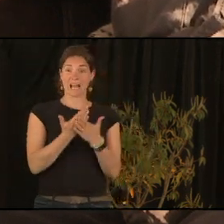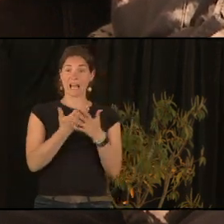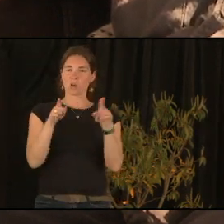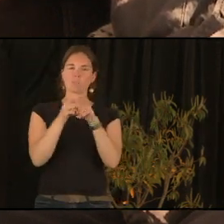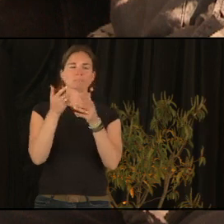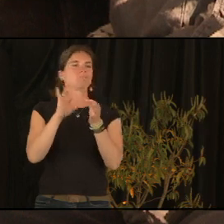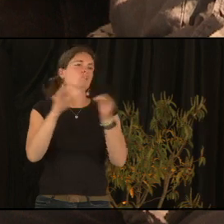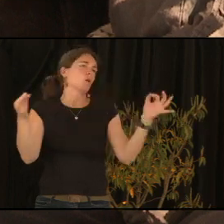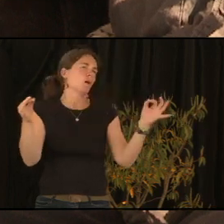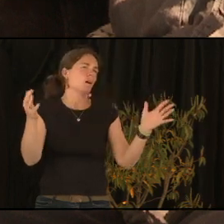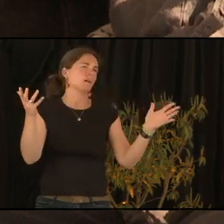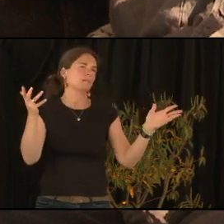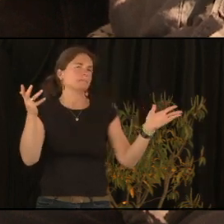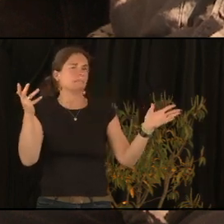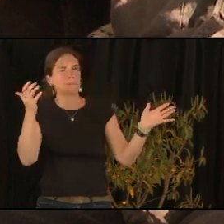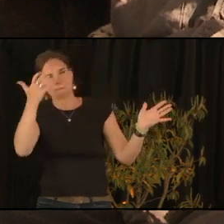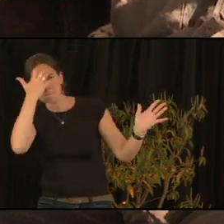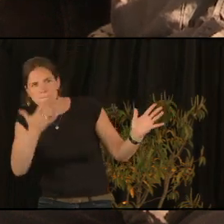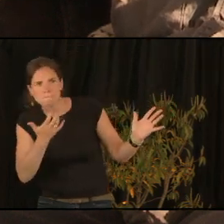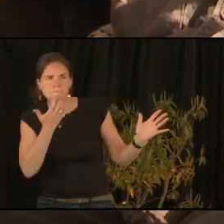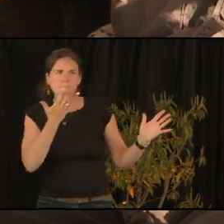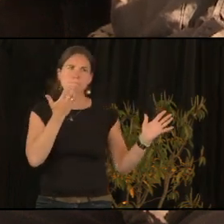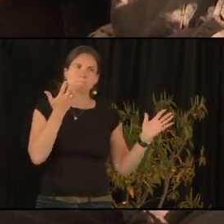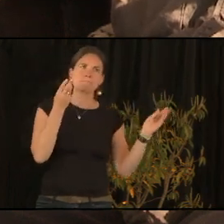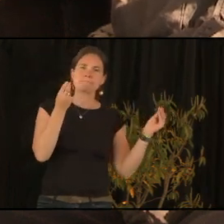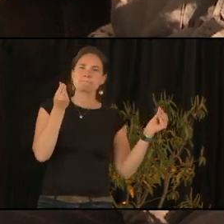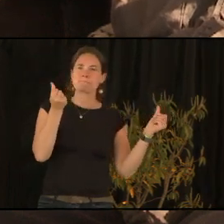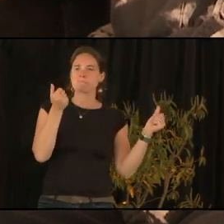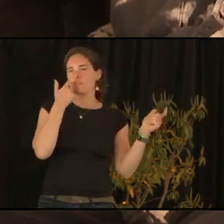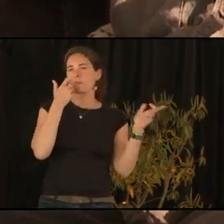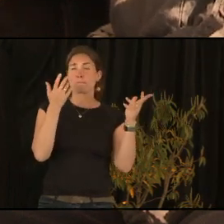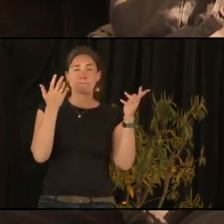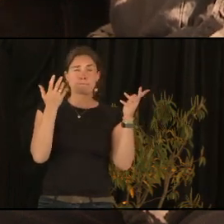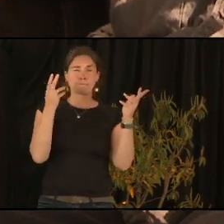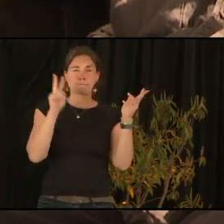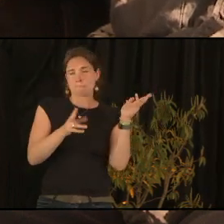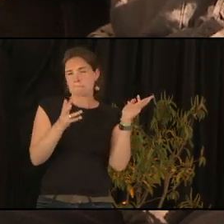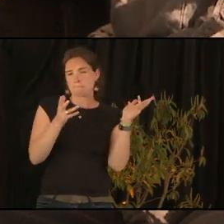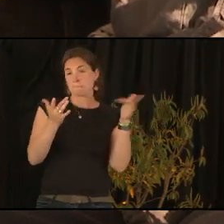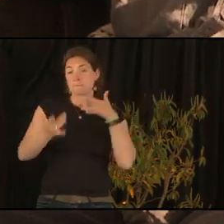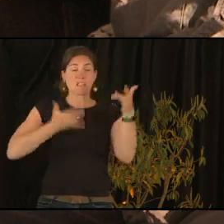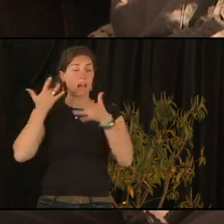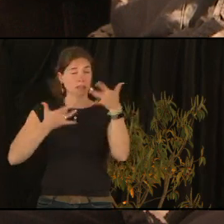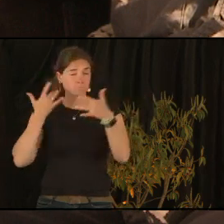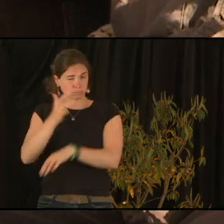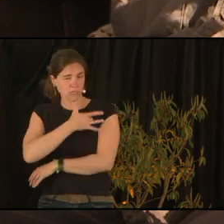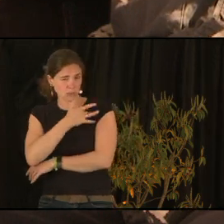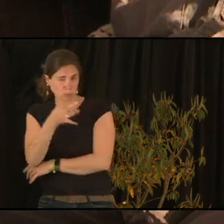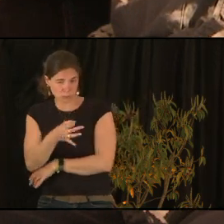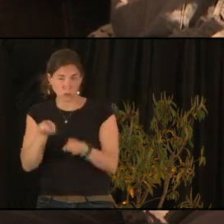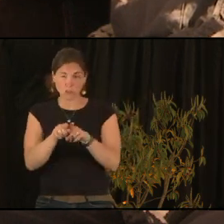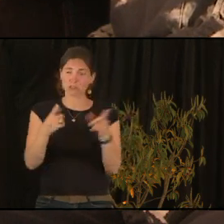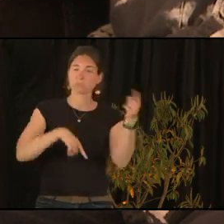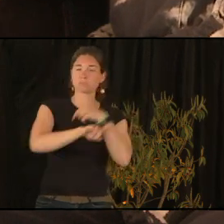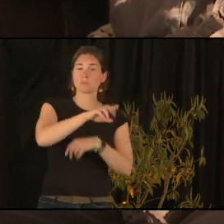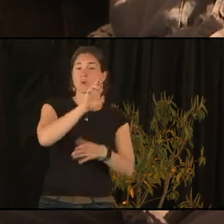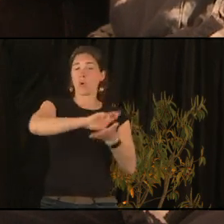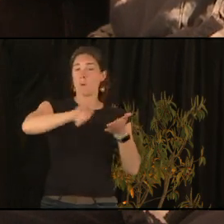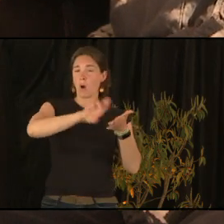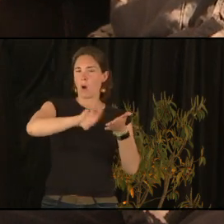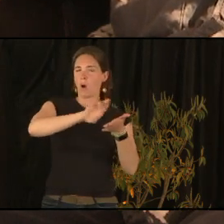tragédie, qui, je pense, est une forme qui est passionnante, alors théâtralement, mais aussi finalement transposée dans le roman pour